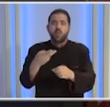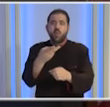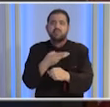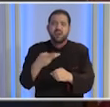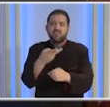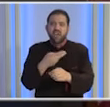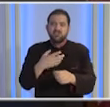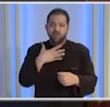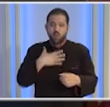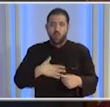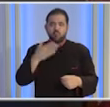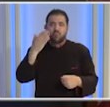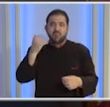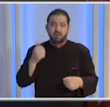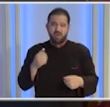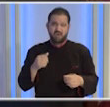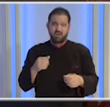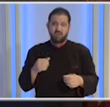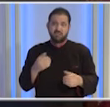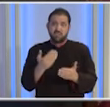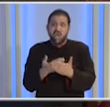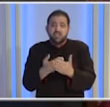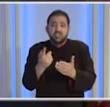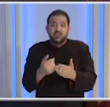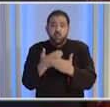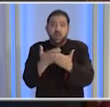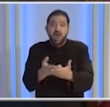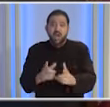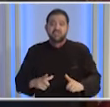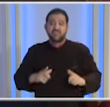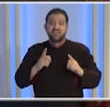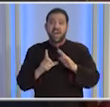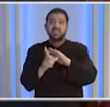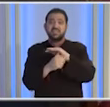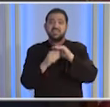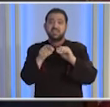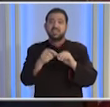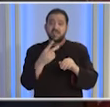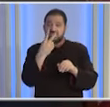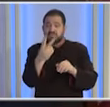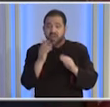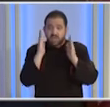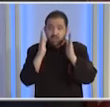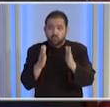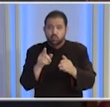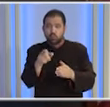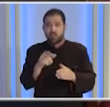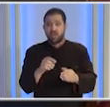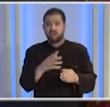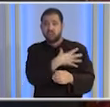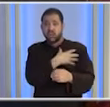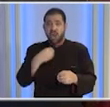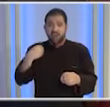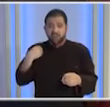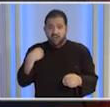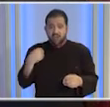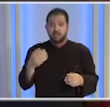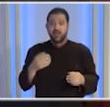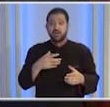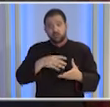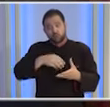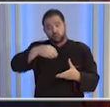toate toxine. De ce să nu lași tu viața din tine să-și vadă mersul ei, drumul ei și la vremea sorocului să o